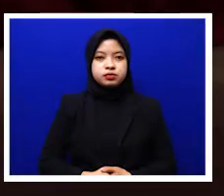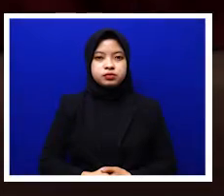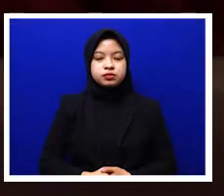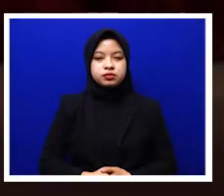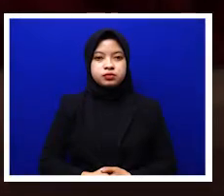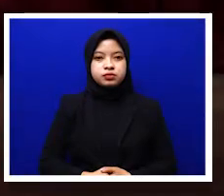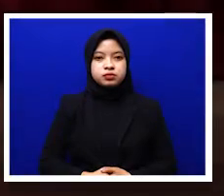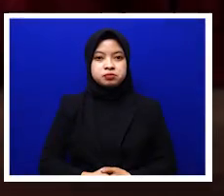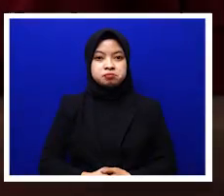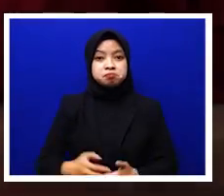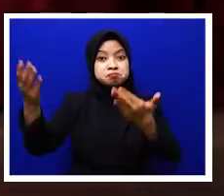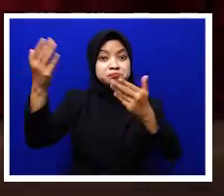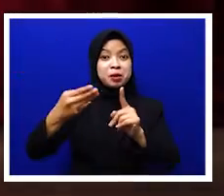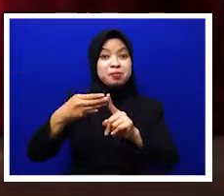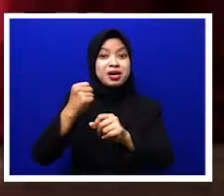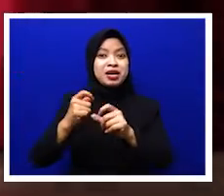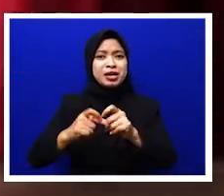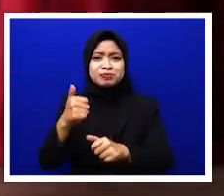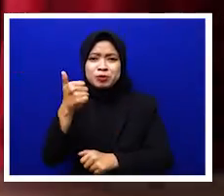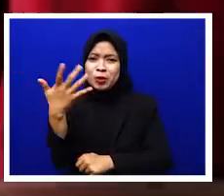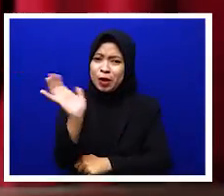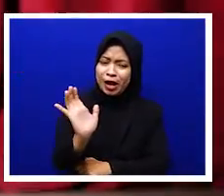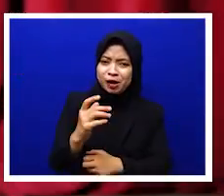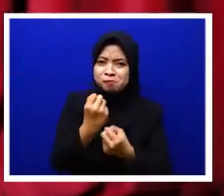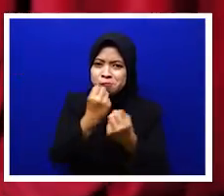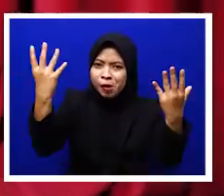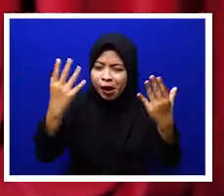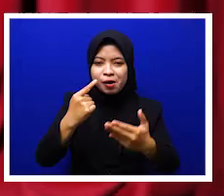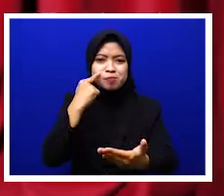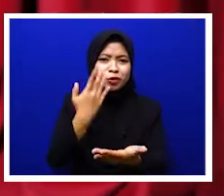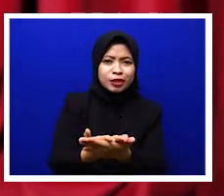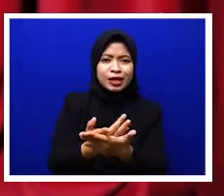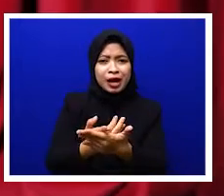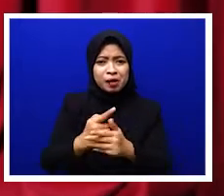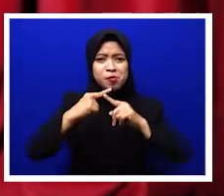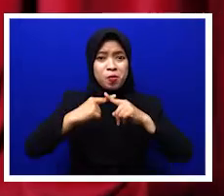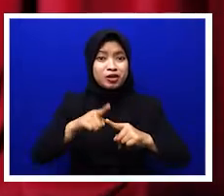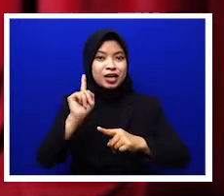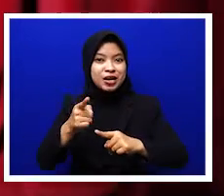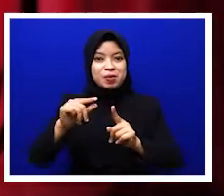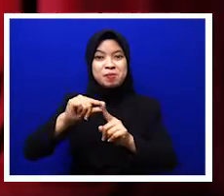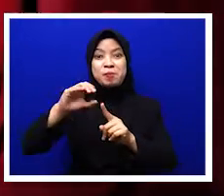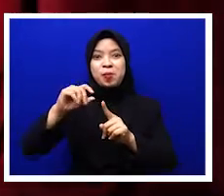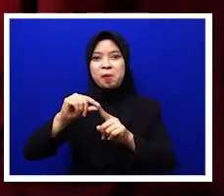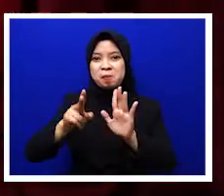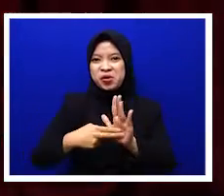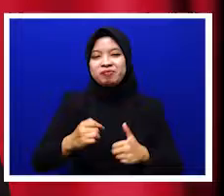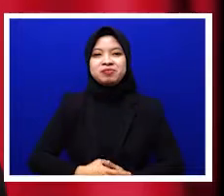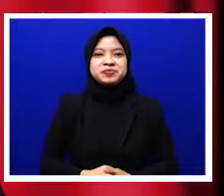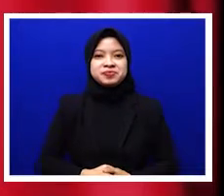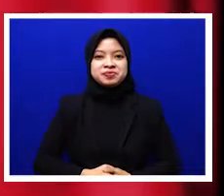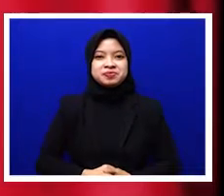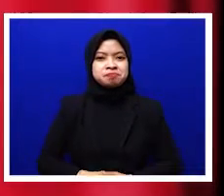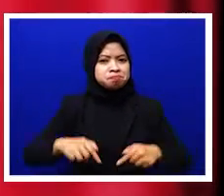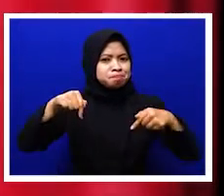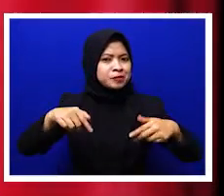Jumpa lagi di BGS, bener gak sih? Ungkap fakta di balik hoax. Masih bersama gue, Popon Kerok.